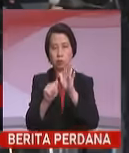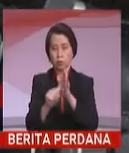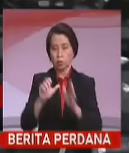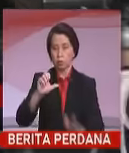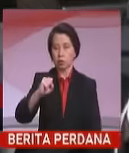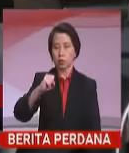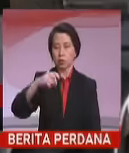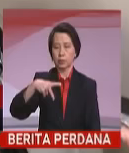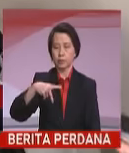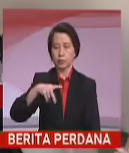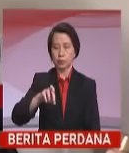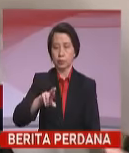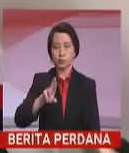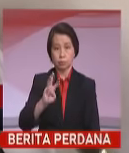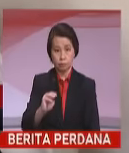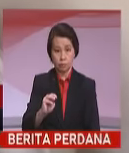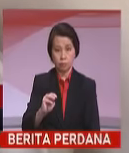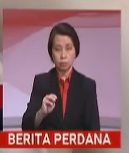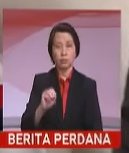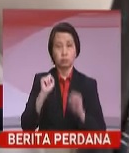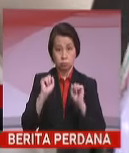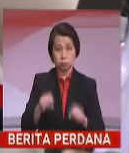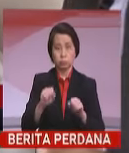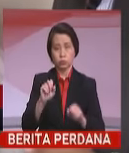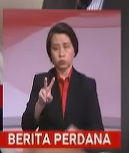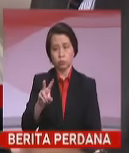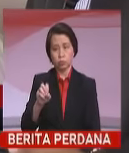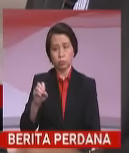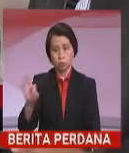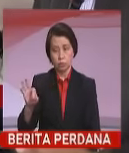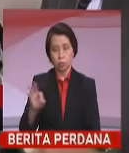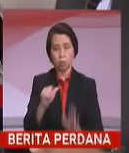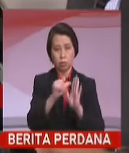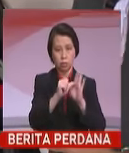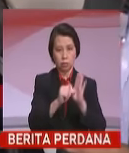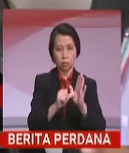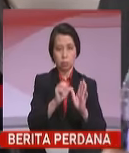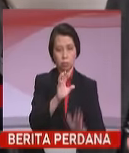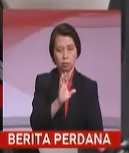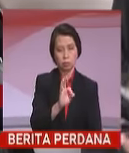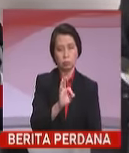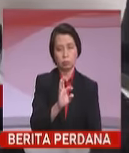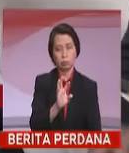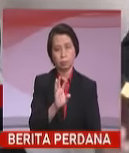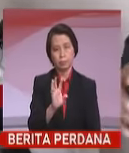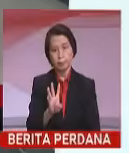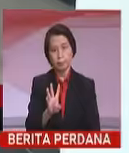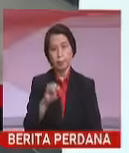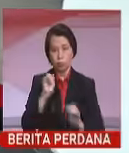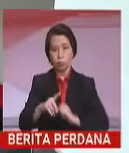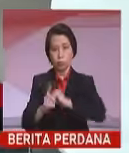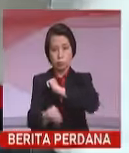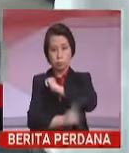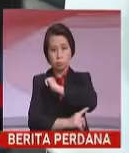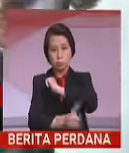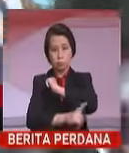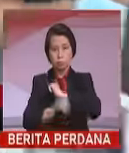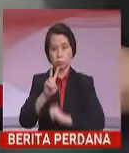Suruhanjaya Pencegahan Rasuah Malaysia SPRM 2009, Akta 694 dan boleh dihukum di bawah